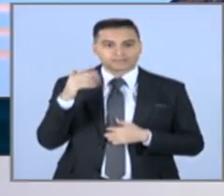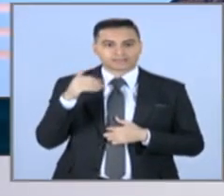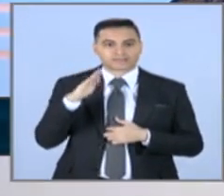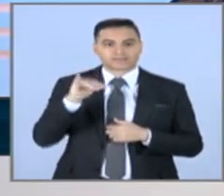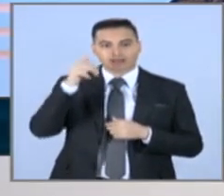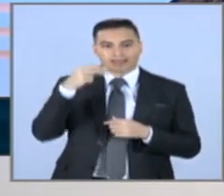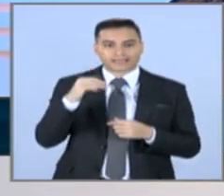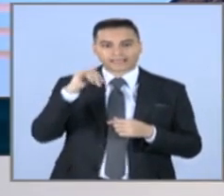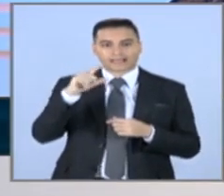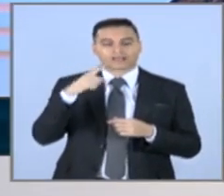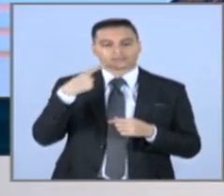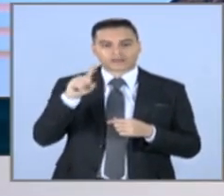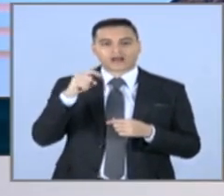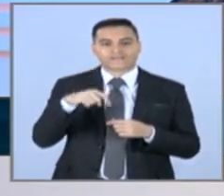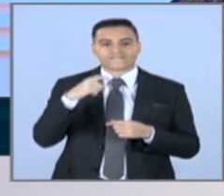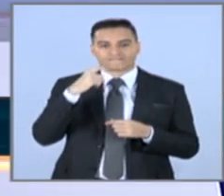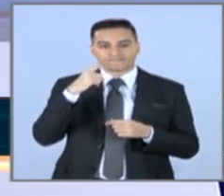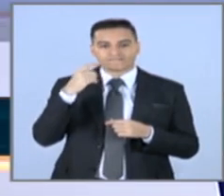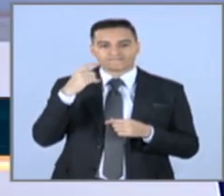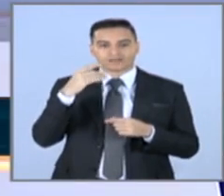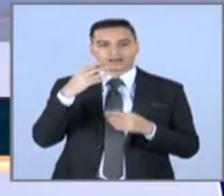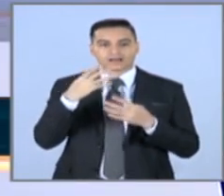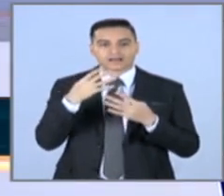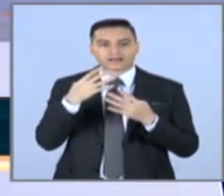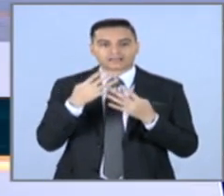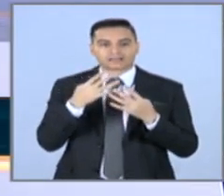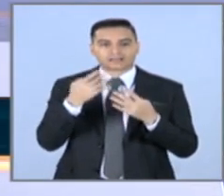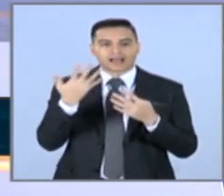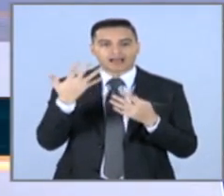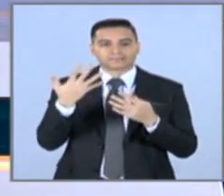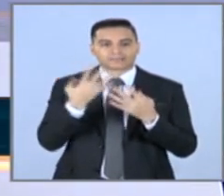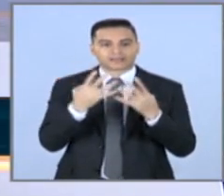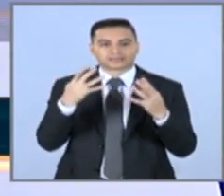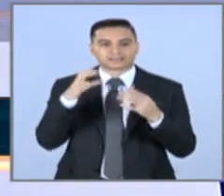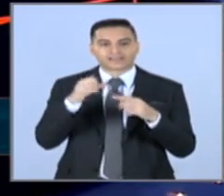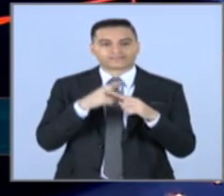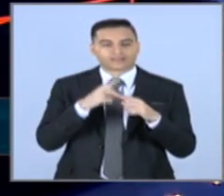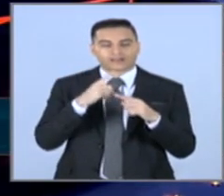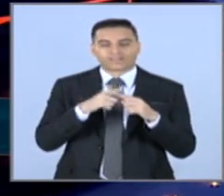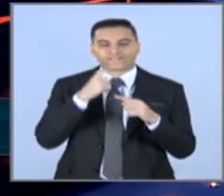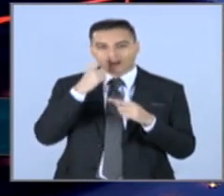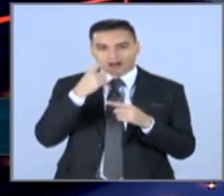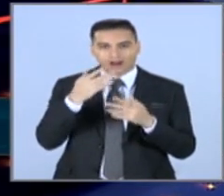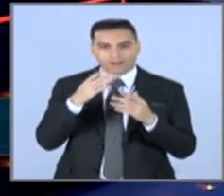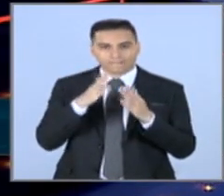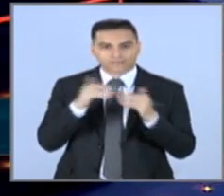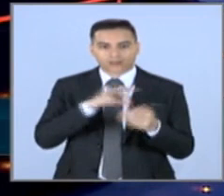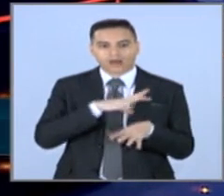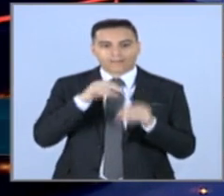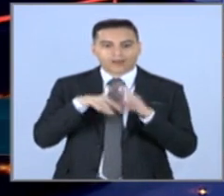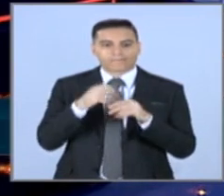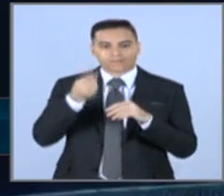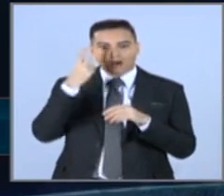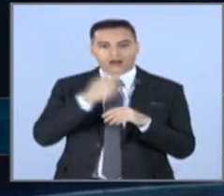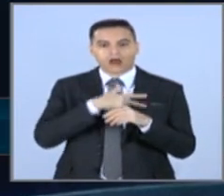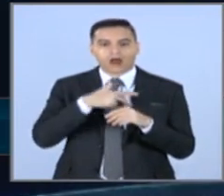إسماعيل. صح. كم عدد الأصفار في 90,000؟ 5. غلط. شاعر مصري راح المؤلف قصيدة الأطلال،